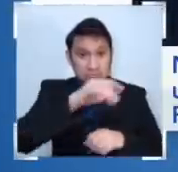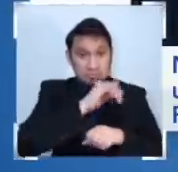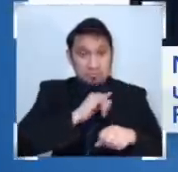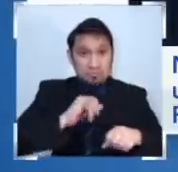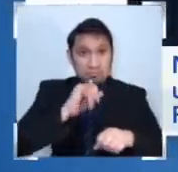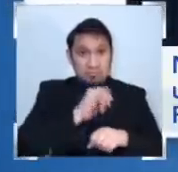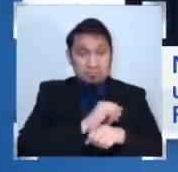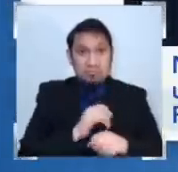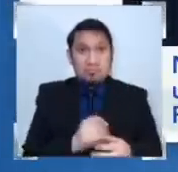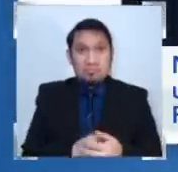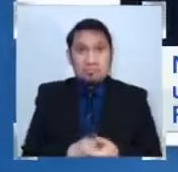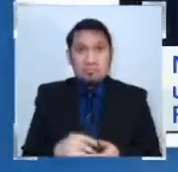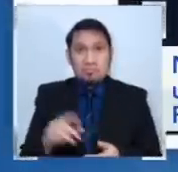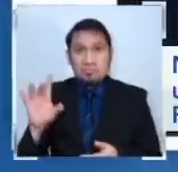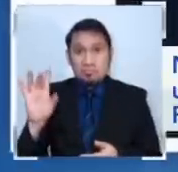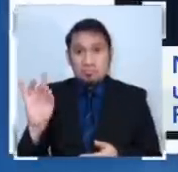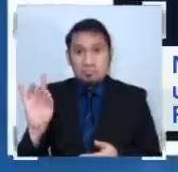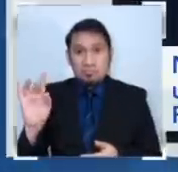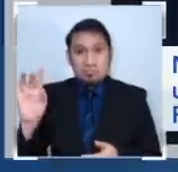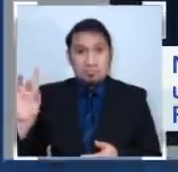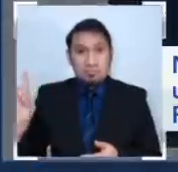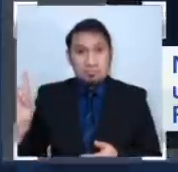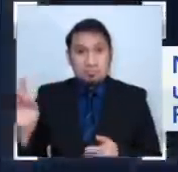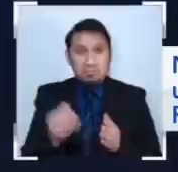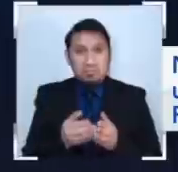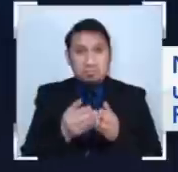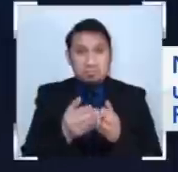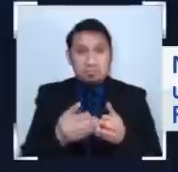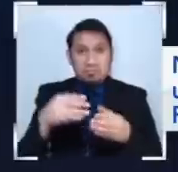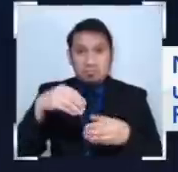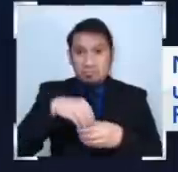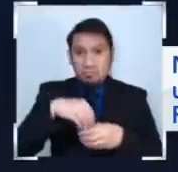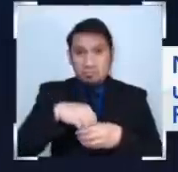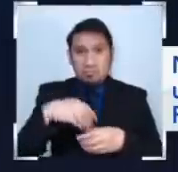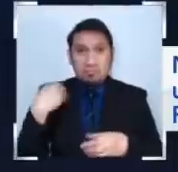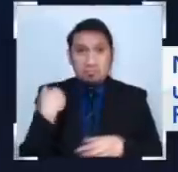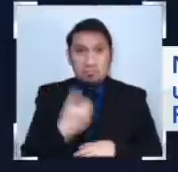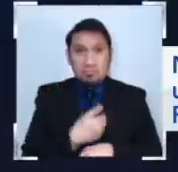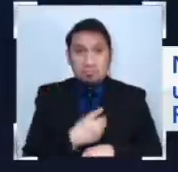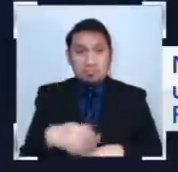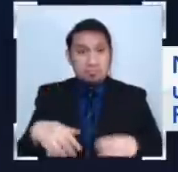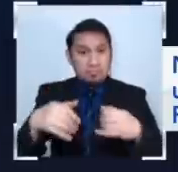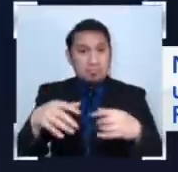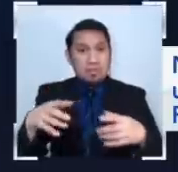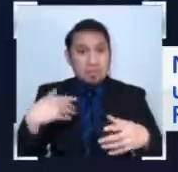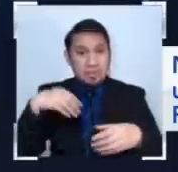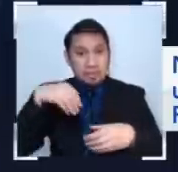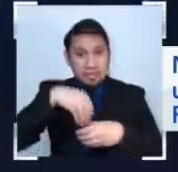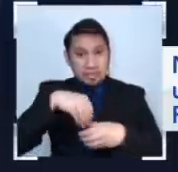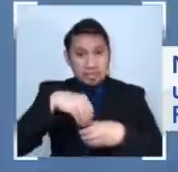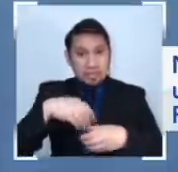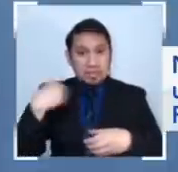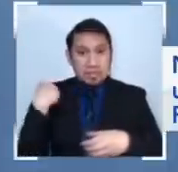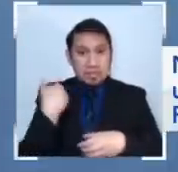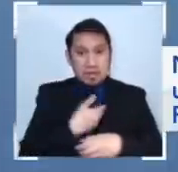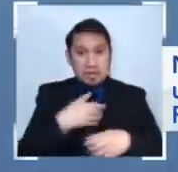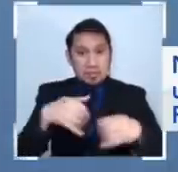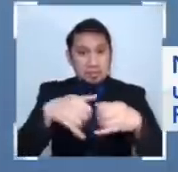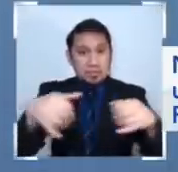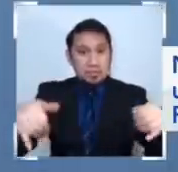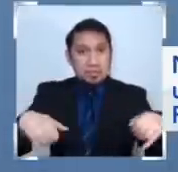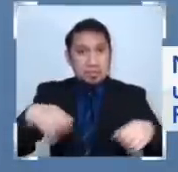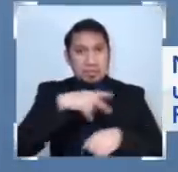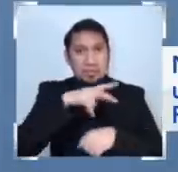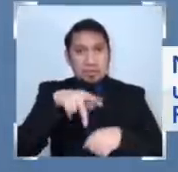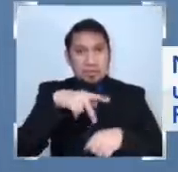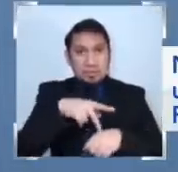sa Hulyan Philippi Reef sa Palawan na nasa loob ng ating 200 nautical mile exclusive economic zone. Ang problema sa